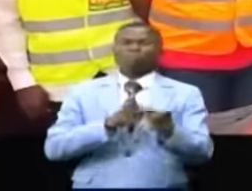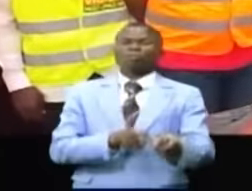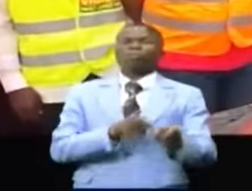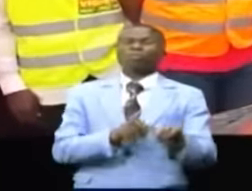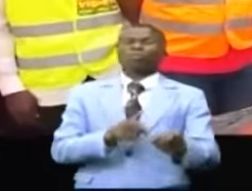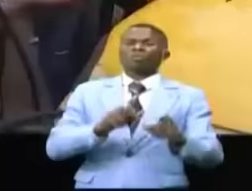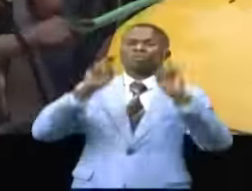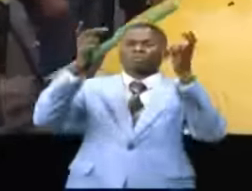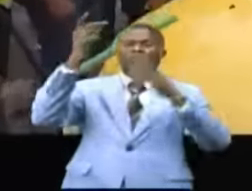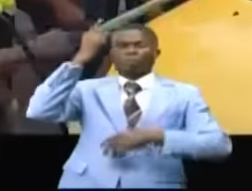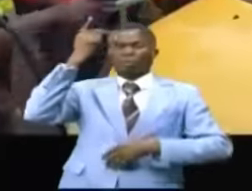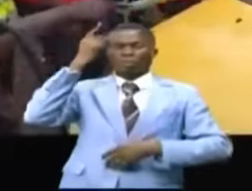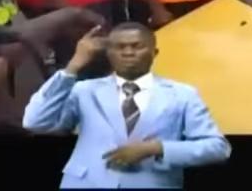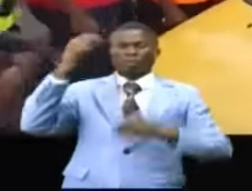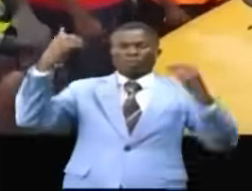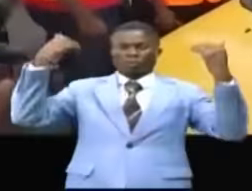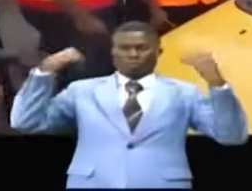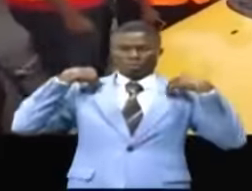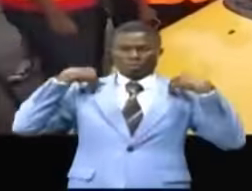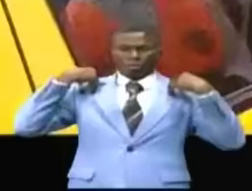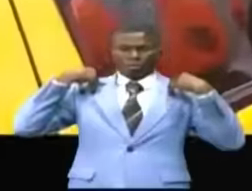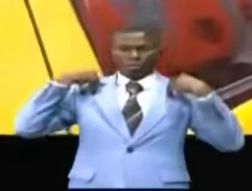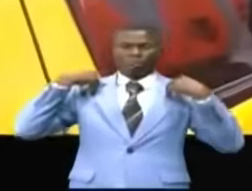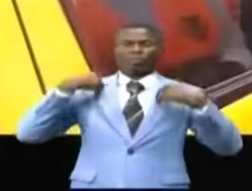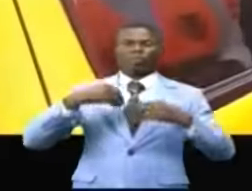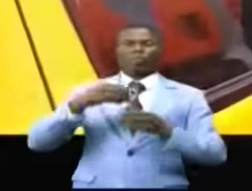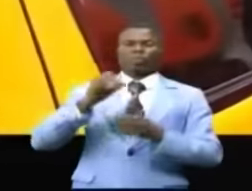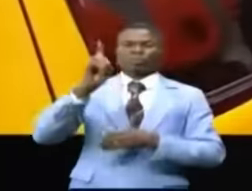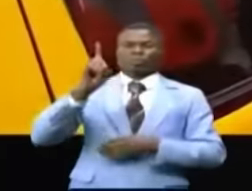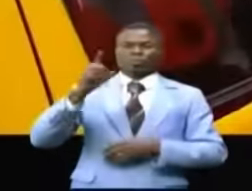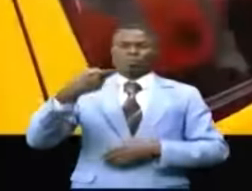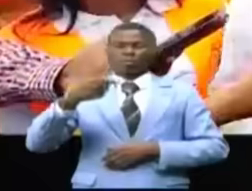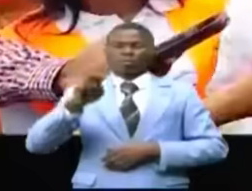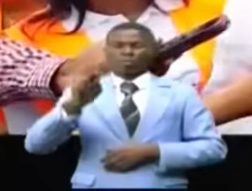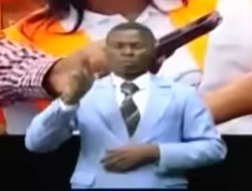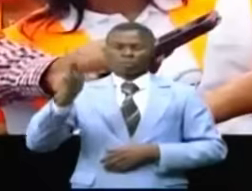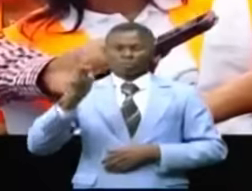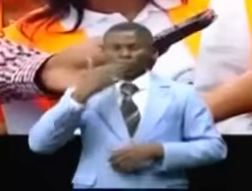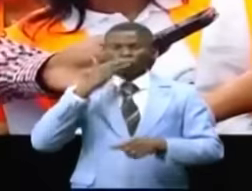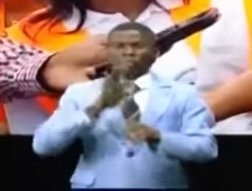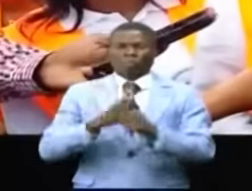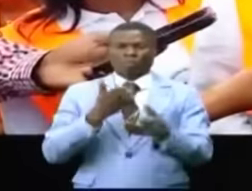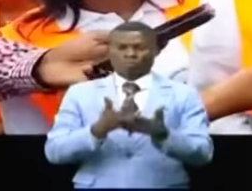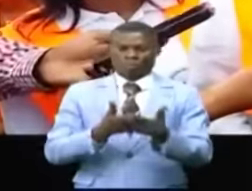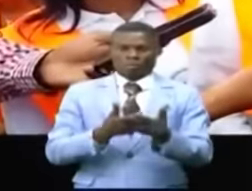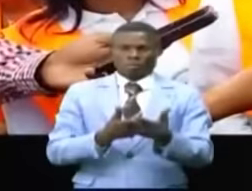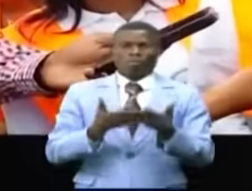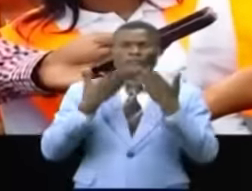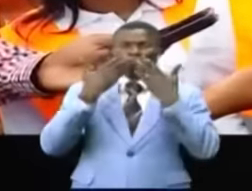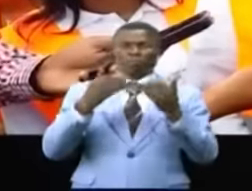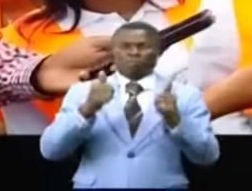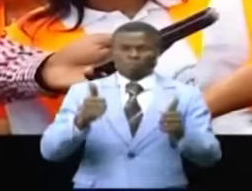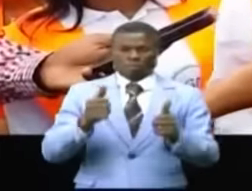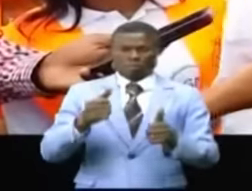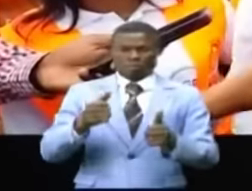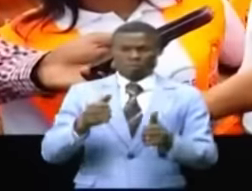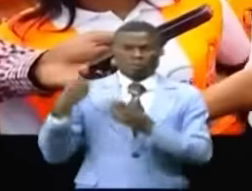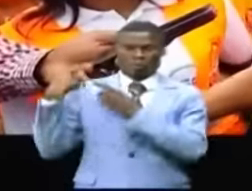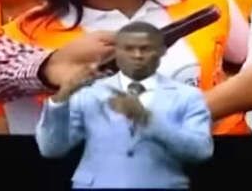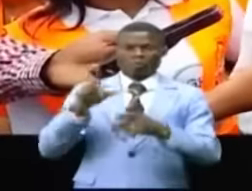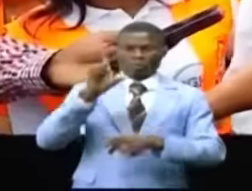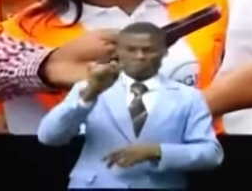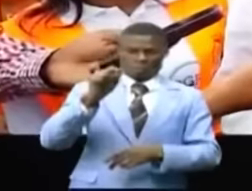dans la capitale, le numéro 1 de l'assiette des recettes de Kinshasa rassure. Merci bien, je pense que depuis les